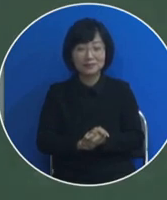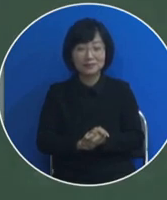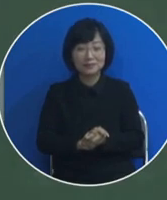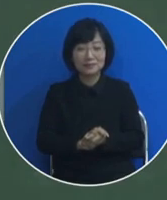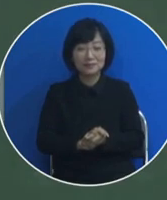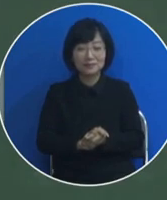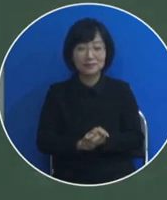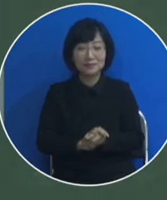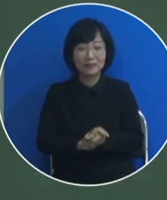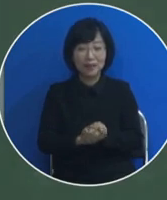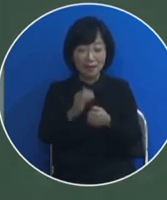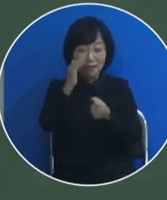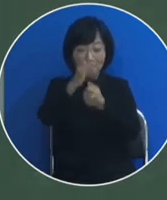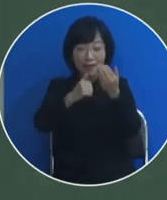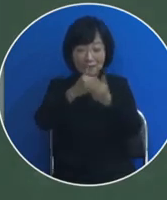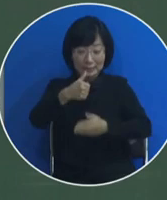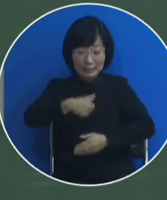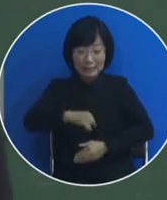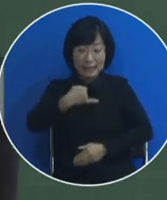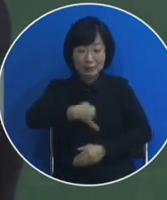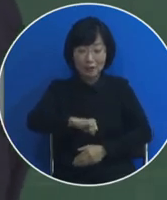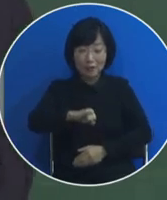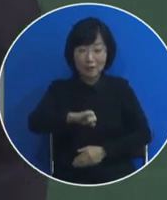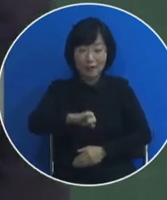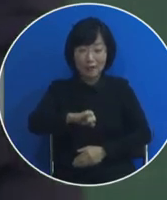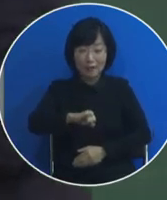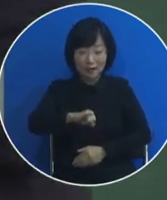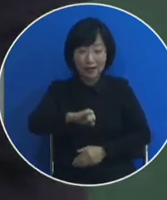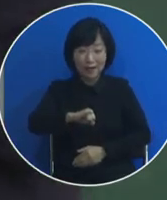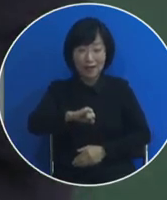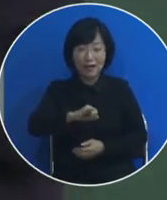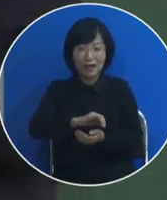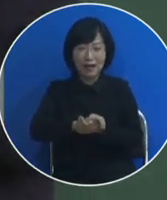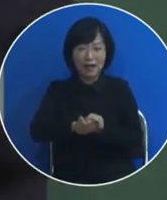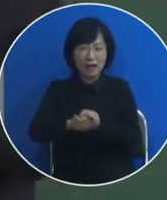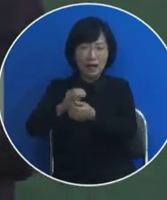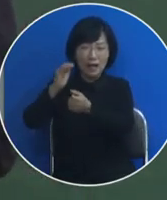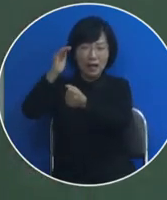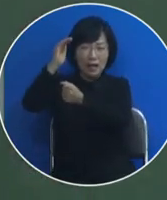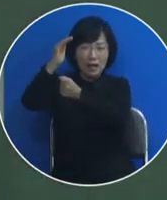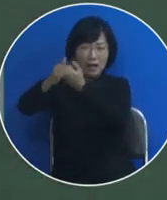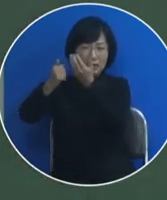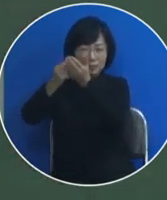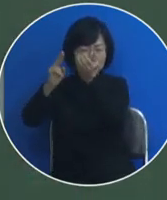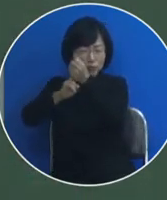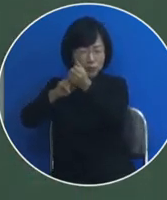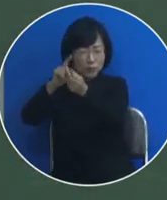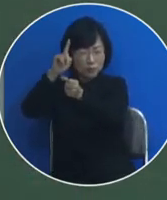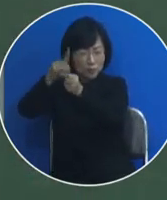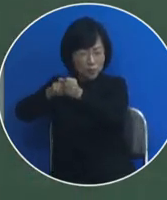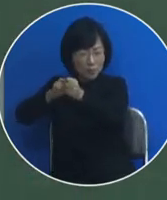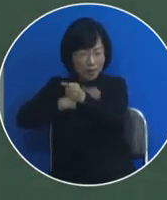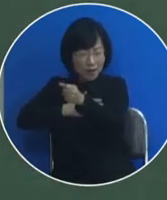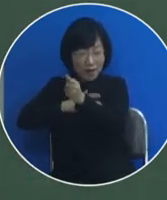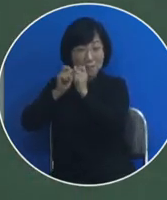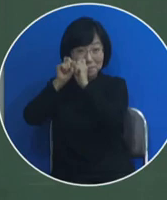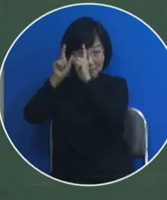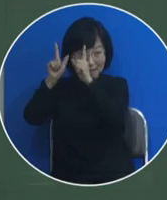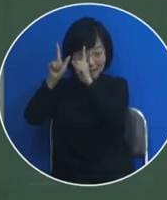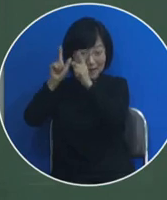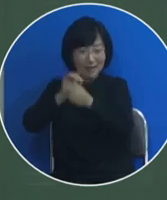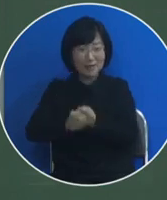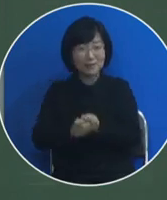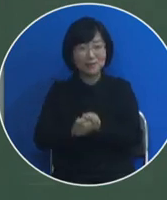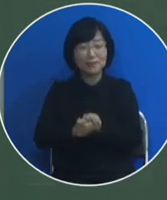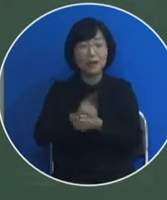어떤 내용이 있었냐는 겁니다. Then what was the content of this hidden goal for these people? 이걸 알고 있었 거예요. They knew this. 그게 여러분 잘 알고 있는 네 가지입니다.